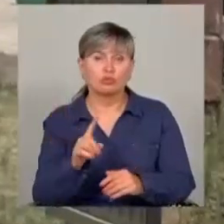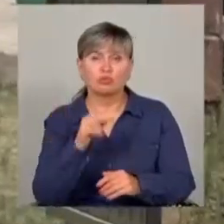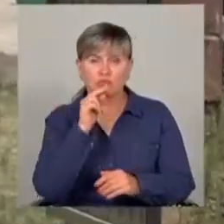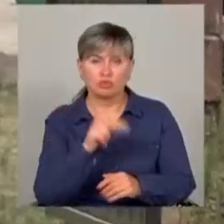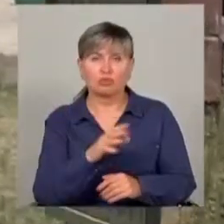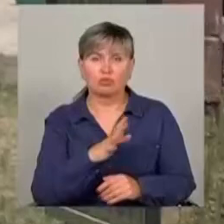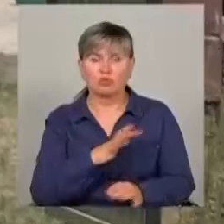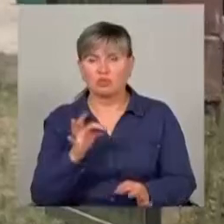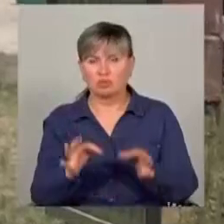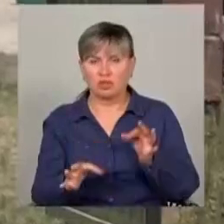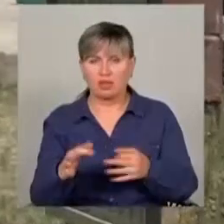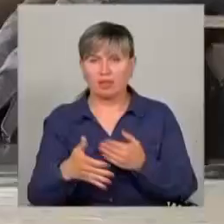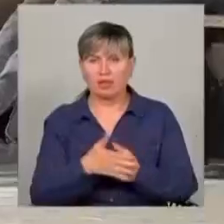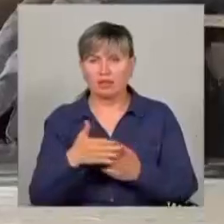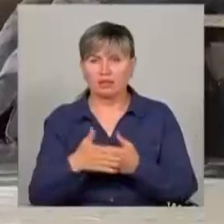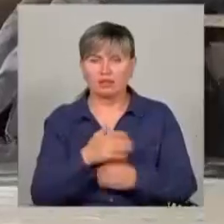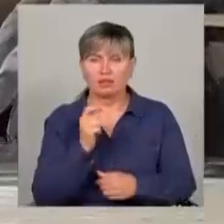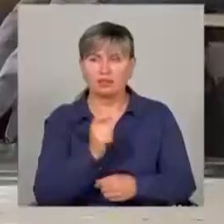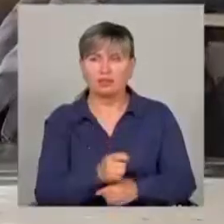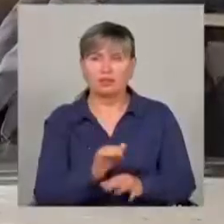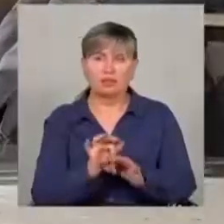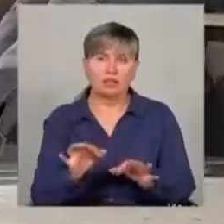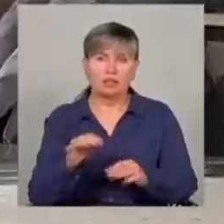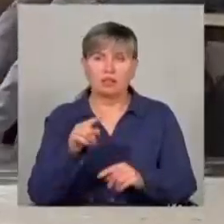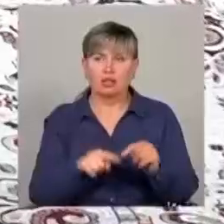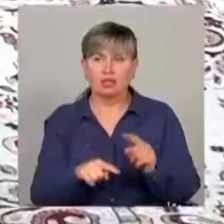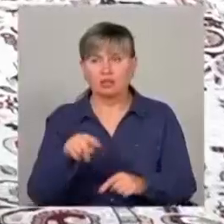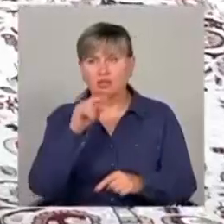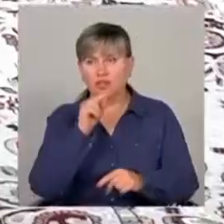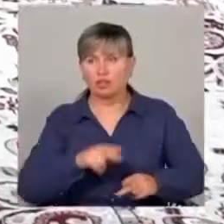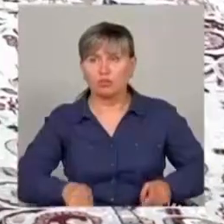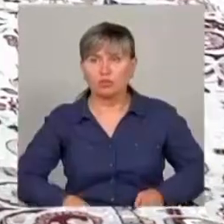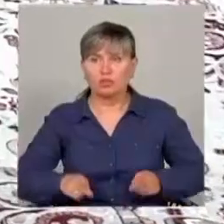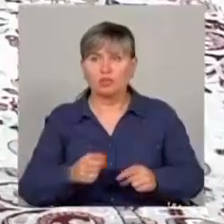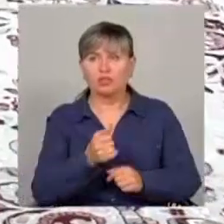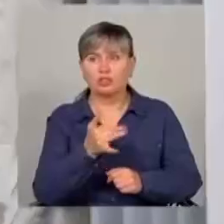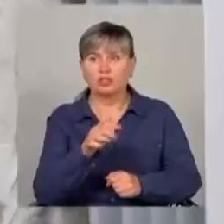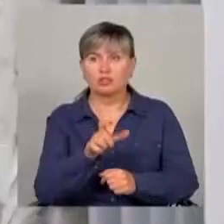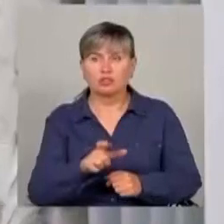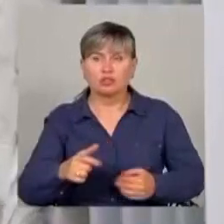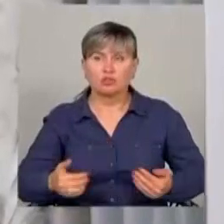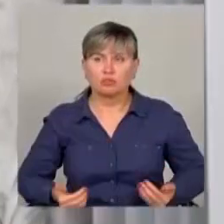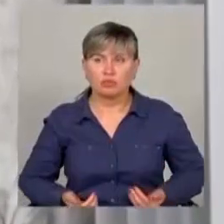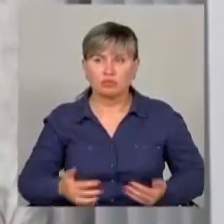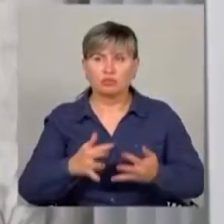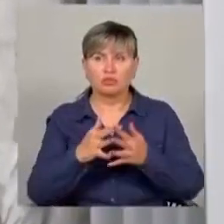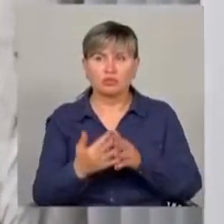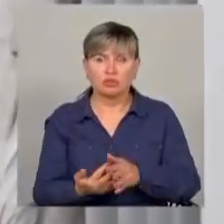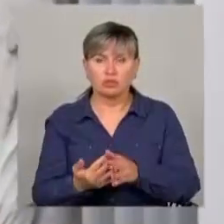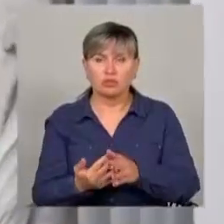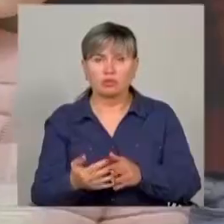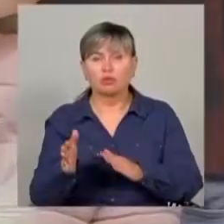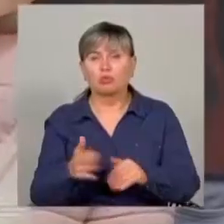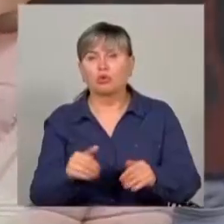понесли справедливое наказание. Как рассказывают родные, виноваты в преступлении несколько человек, проживающих в том же ауле. Якобы они